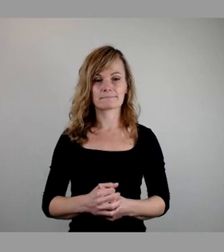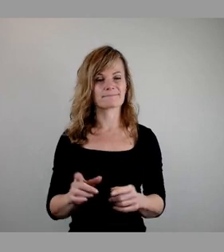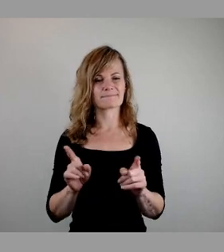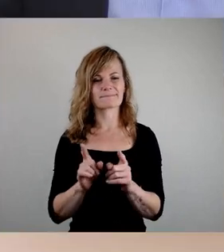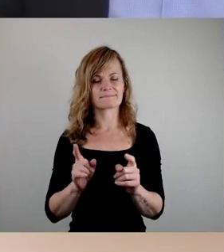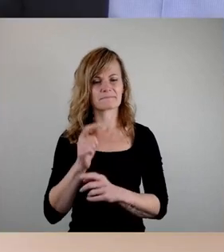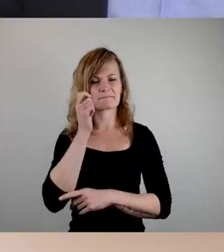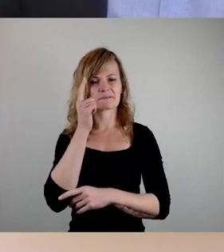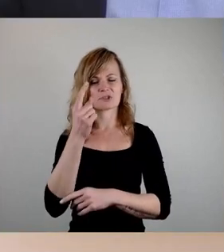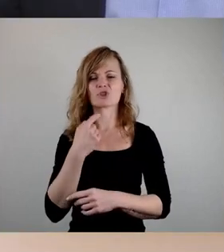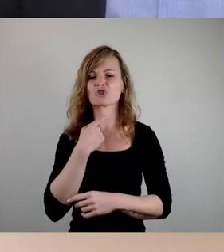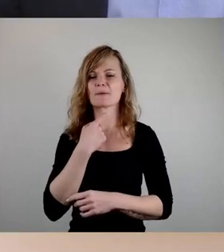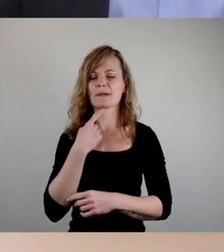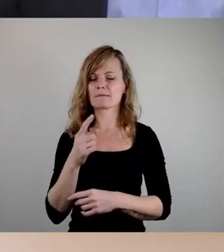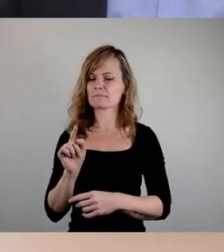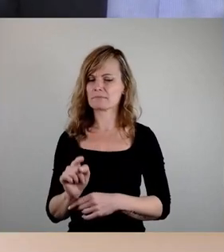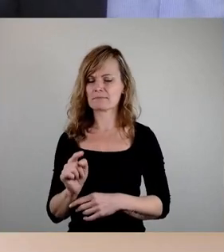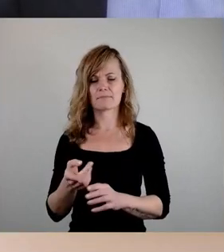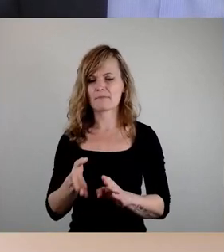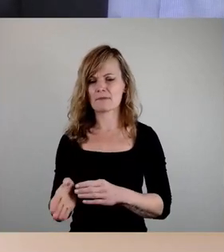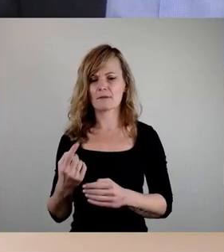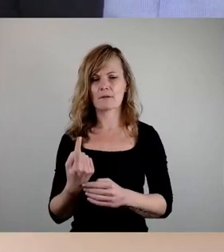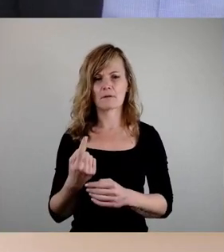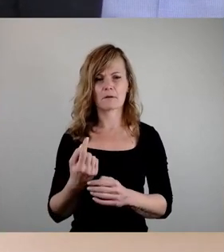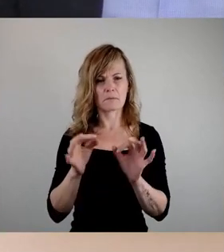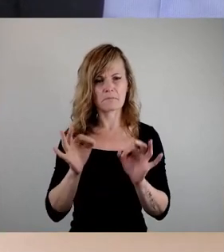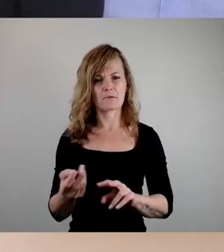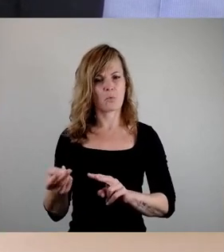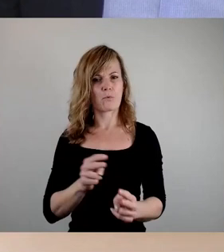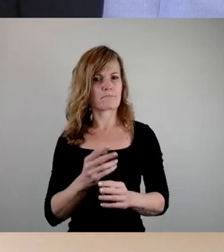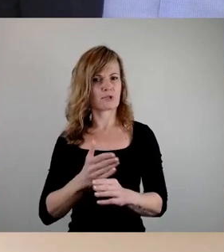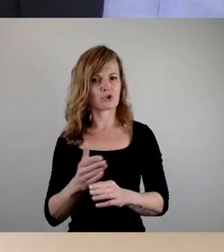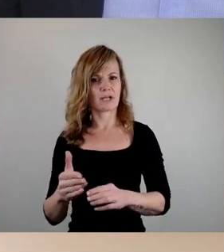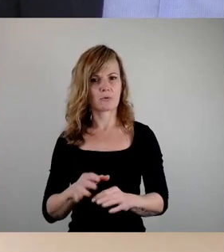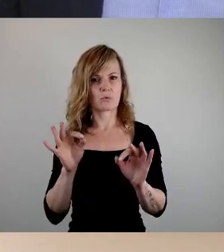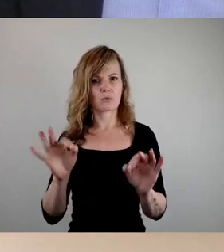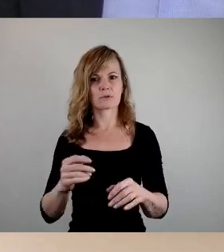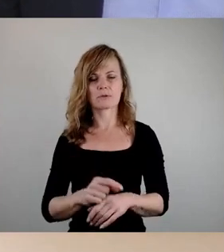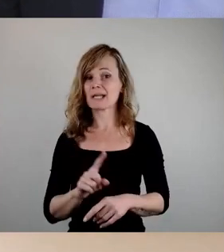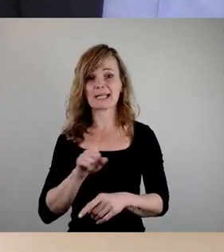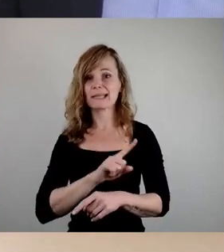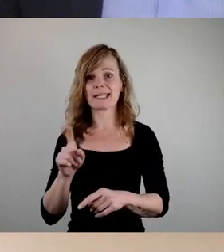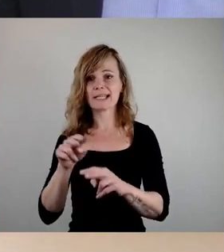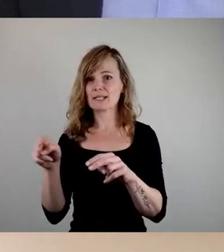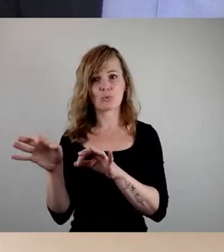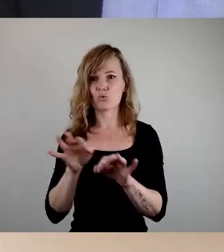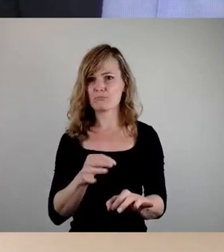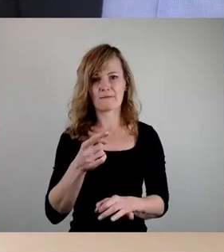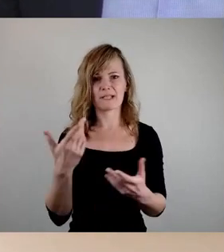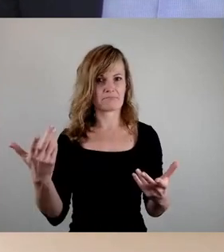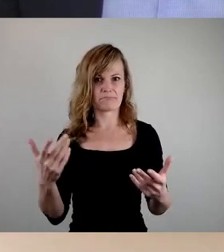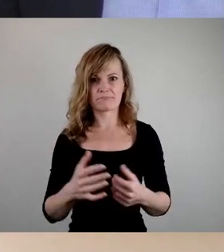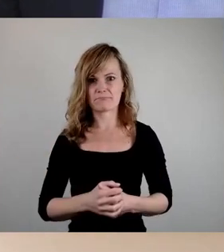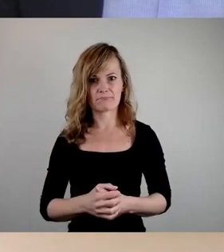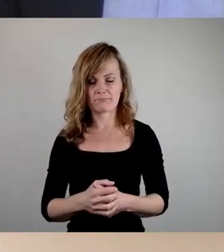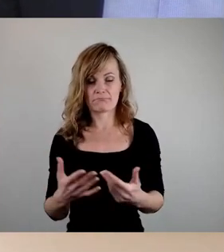Stimme, sondern doch unterschiedlich sind. Na gut, dann wird es eben nicht zurücküberwiesen. Wir